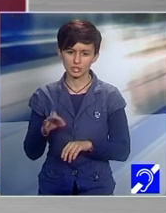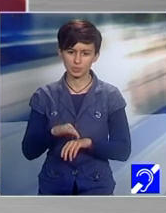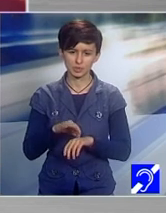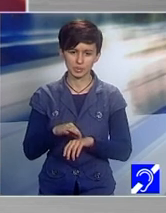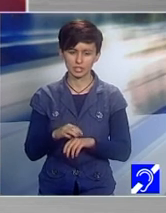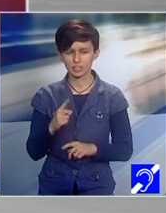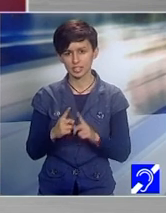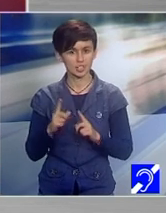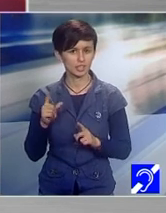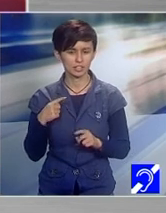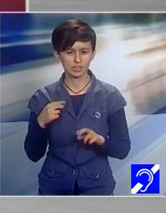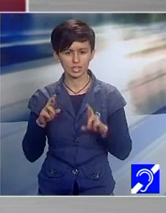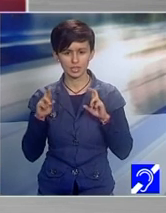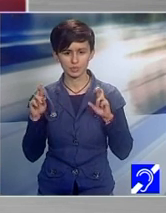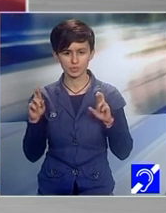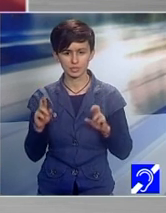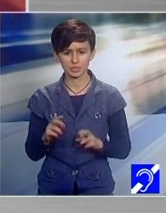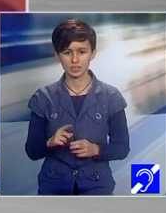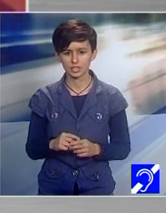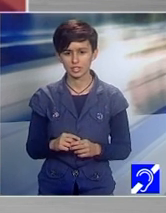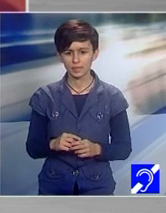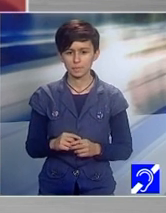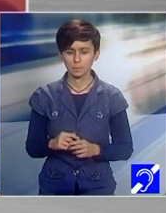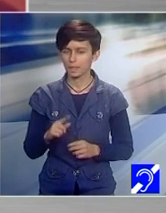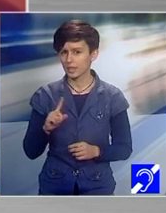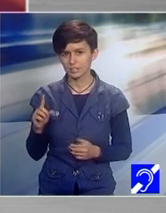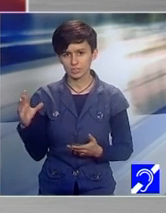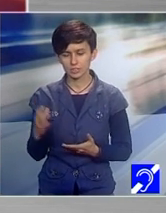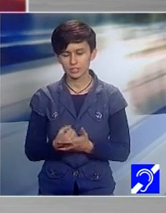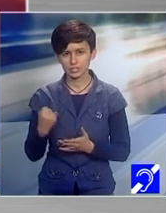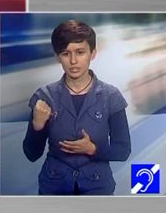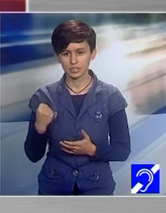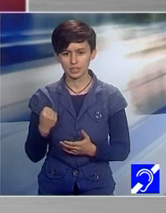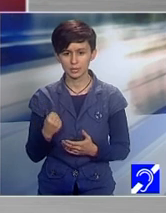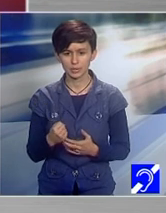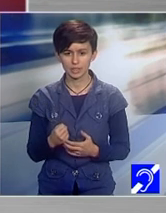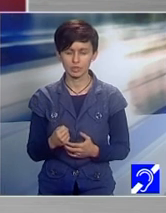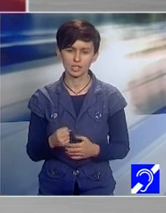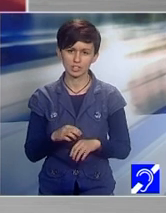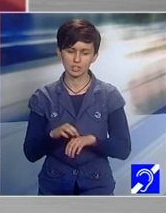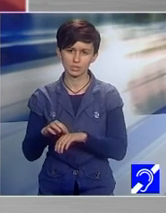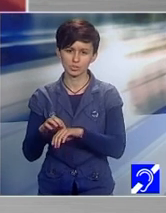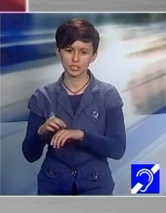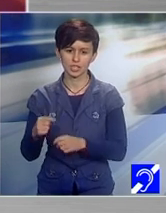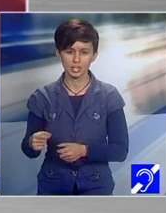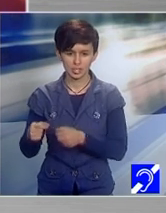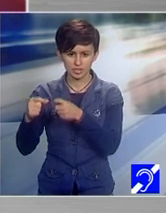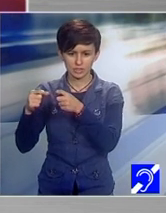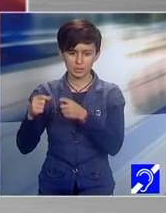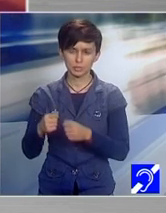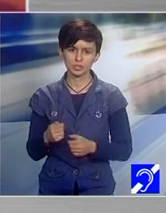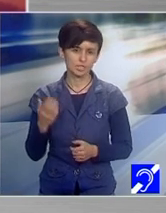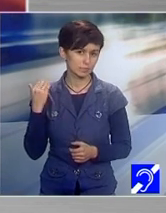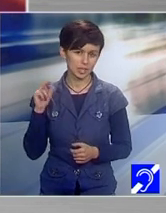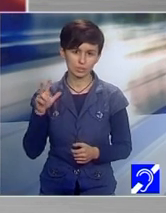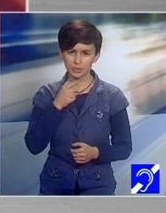general și n-aș fi preluat, să spun așa, cu inima deschisă conducerea instituției acum 3